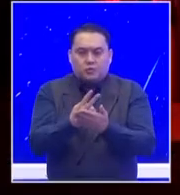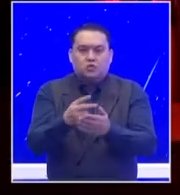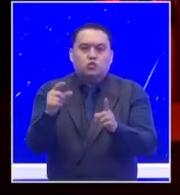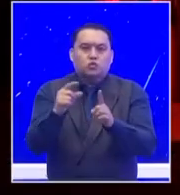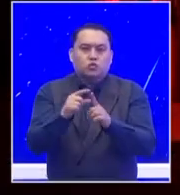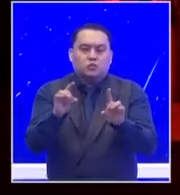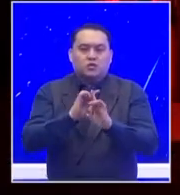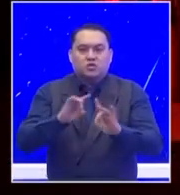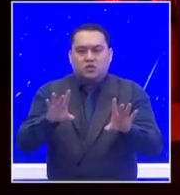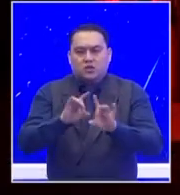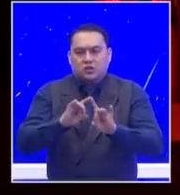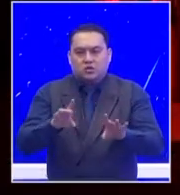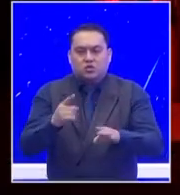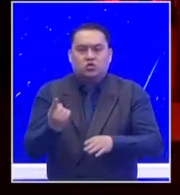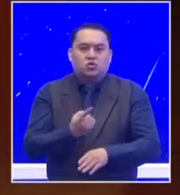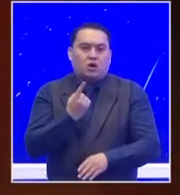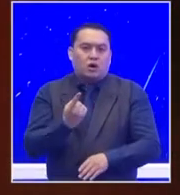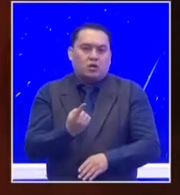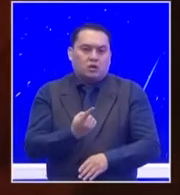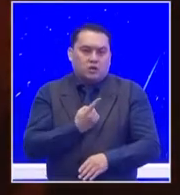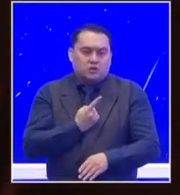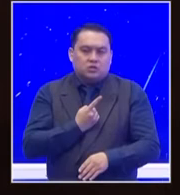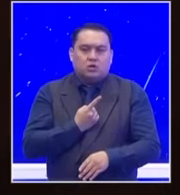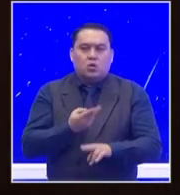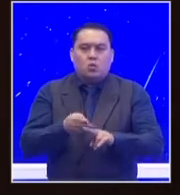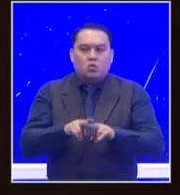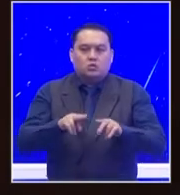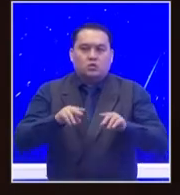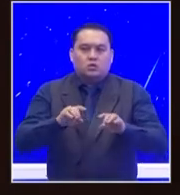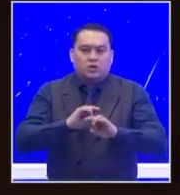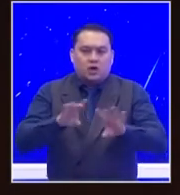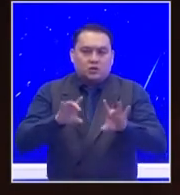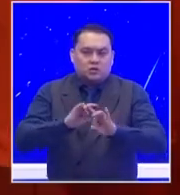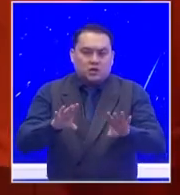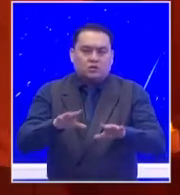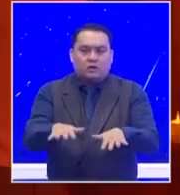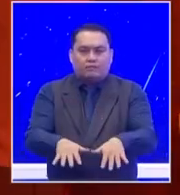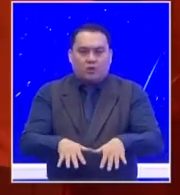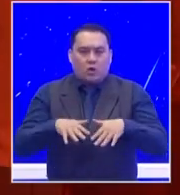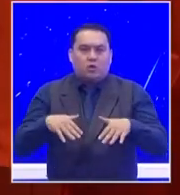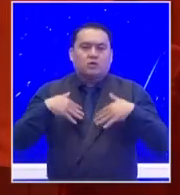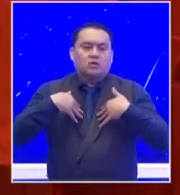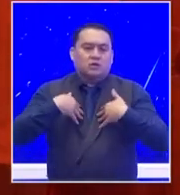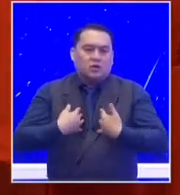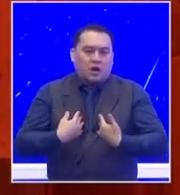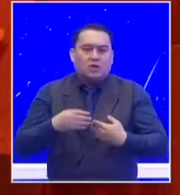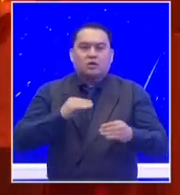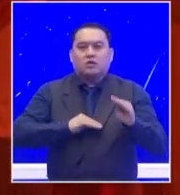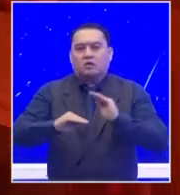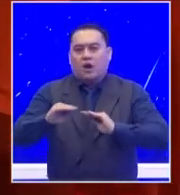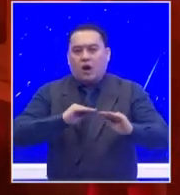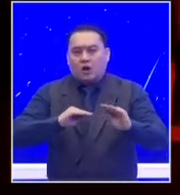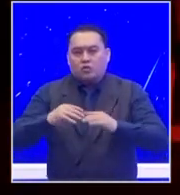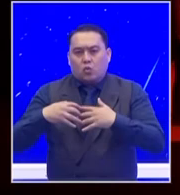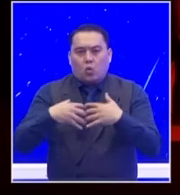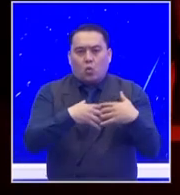жеткізе біледі. Мыңмен жалғыз алысқан түсі дөп басылып, осы шағын кеңістікке ықшамдалған. Салмақты трагедияда режиссер тартыс пен күреске